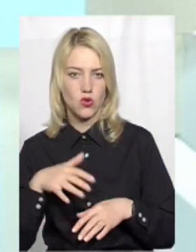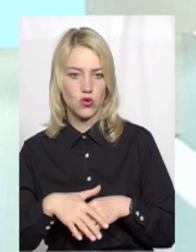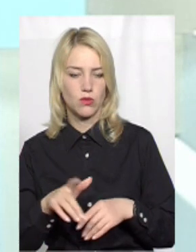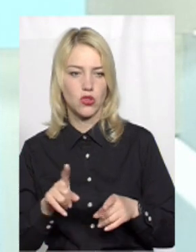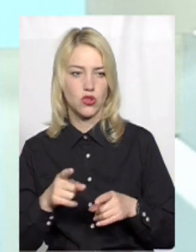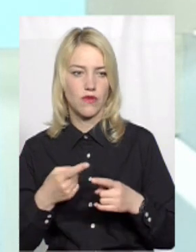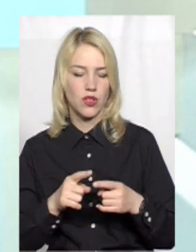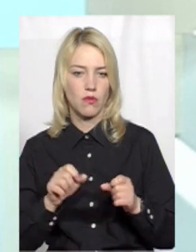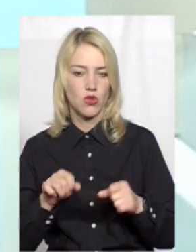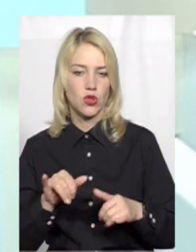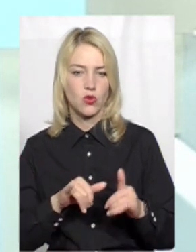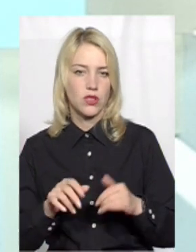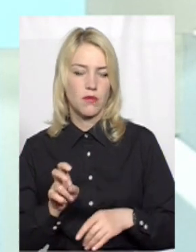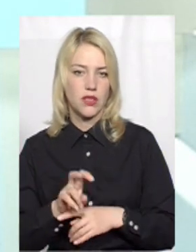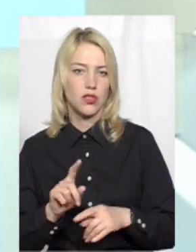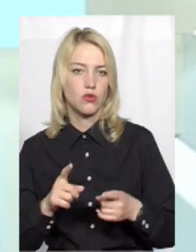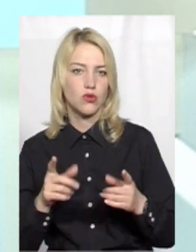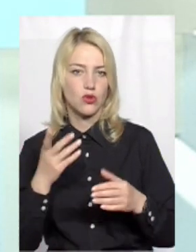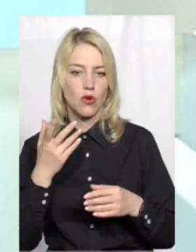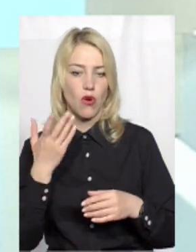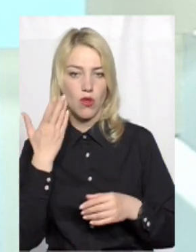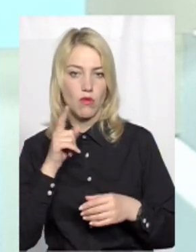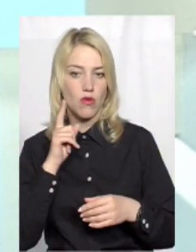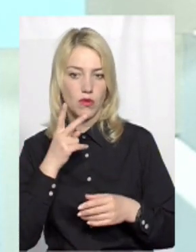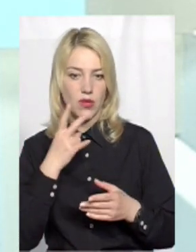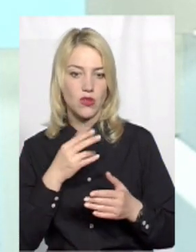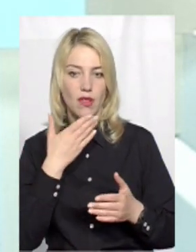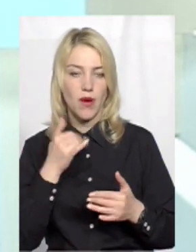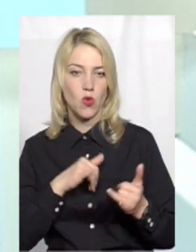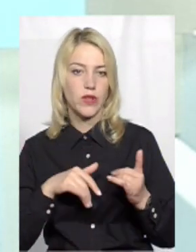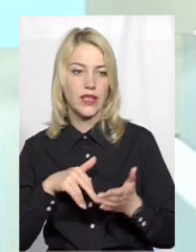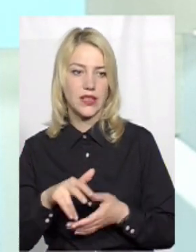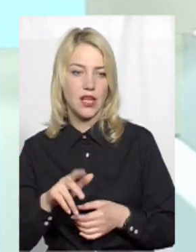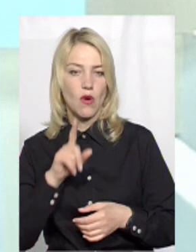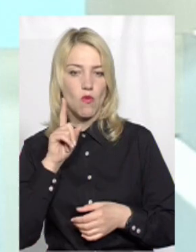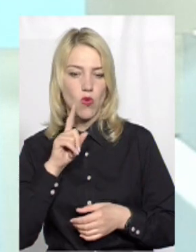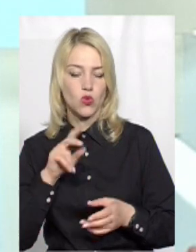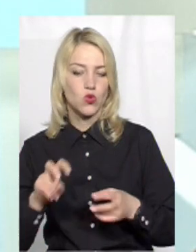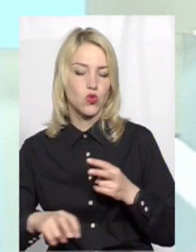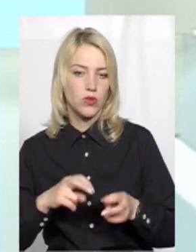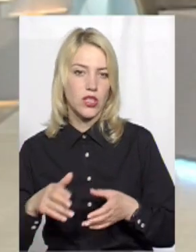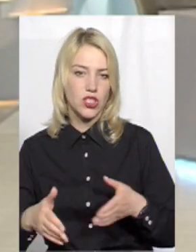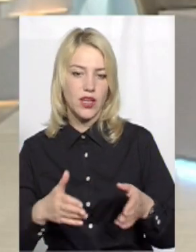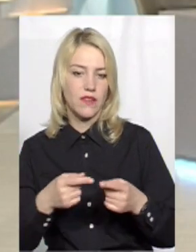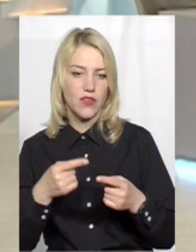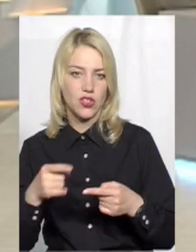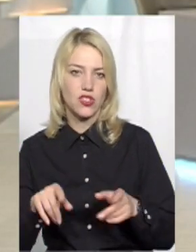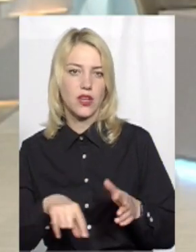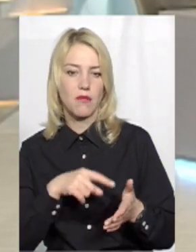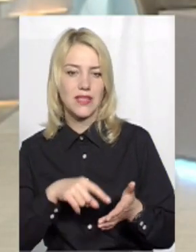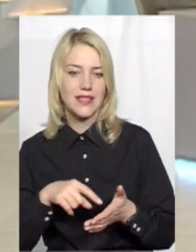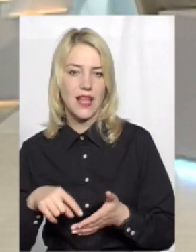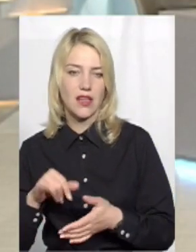що вона може кудись прийти. Тому що коли молодь бачить, що немає куди йти, вона шукає шляхи в інших містах, в